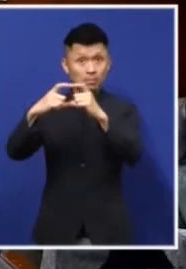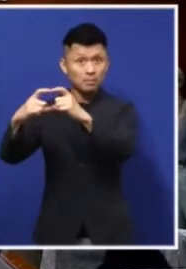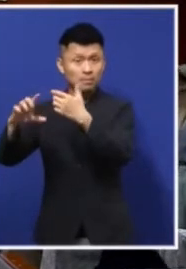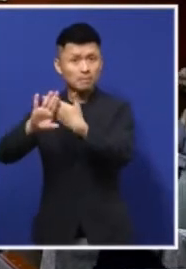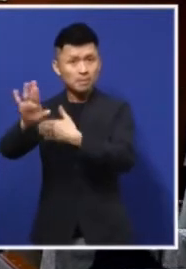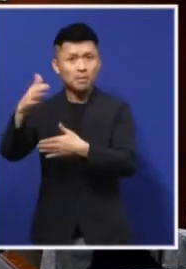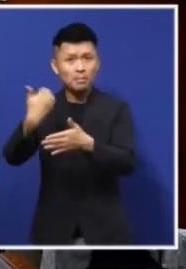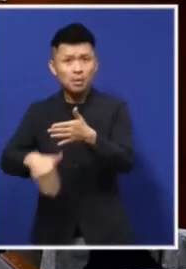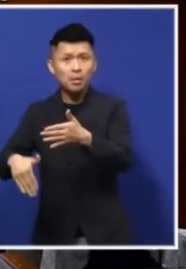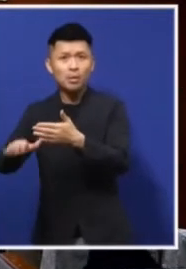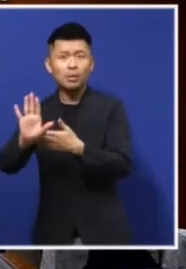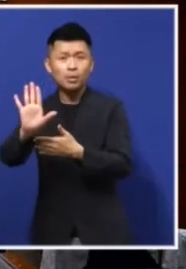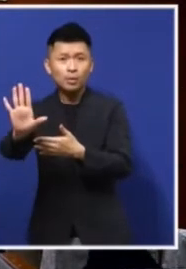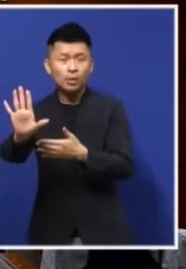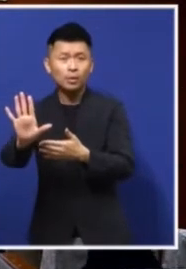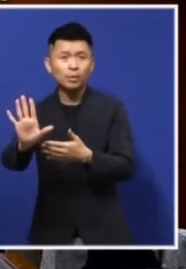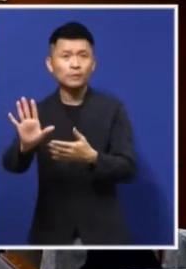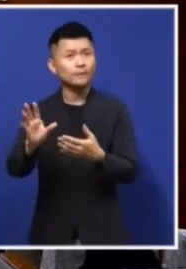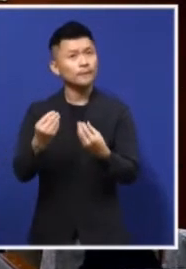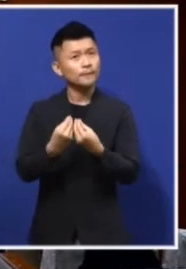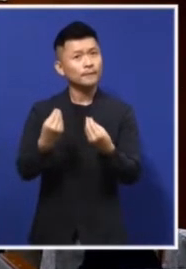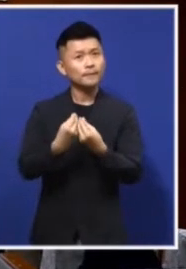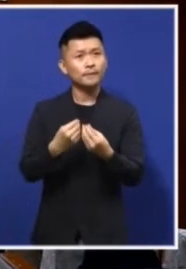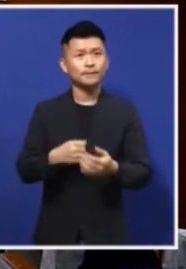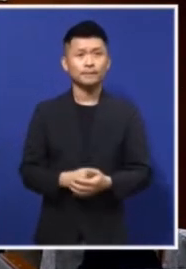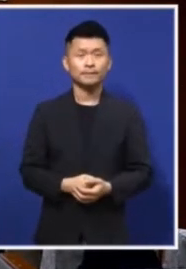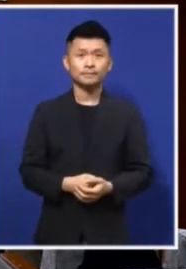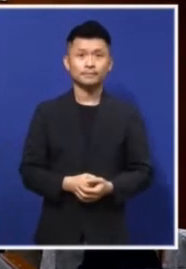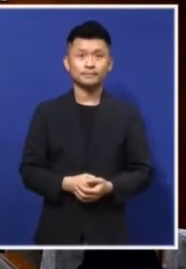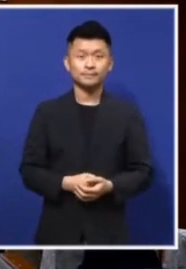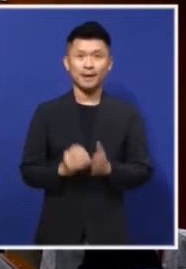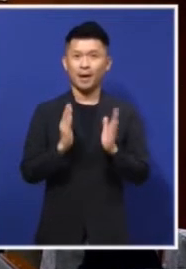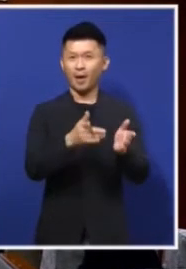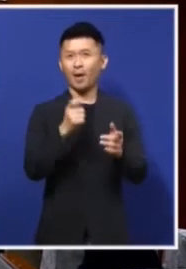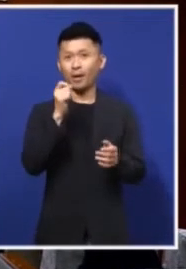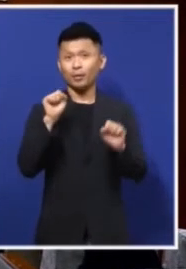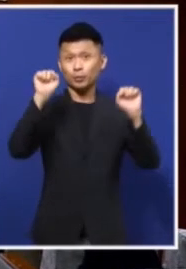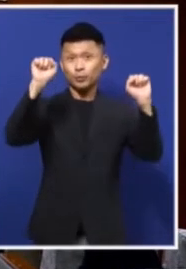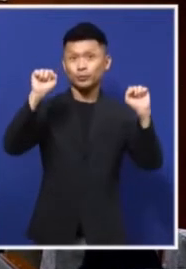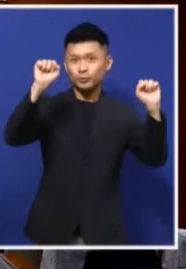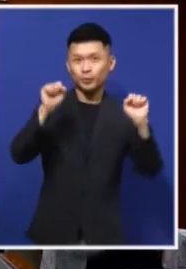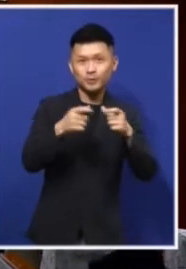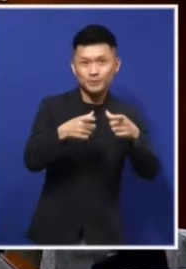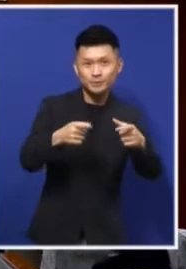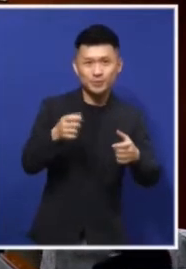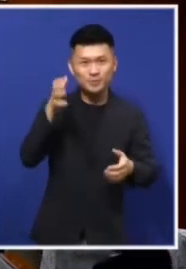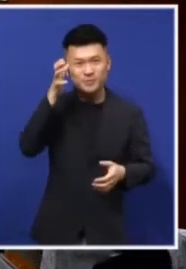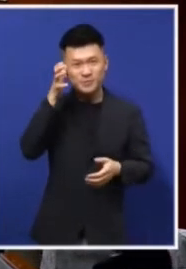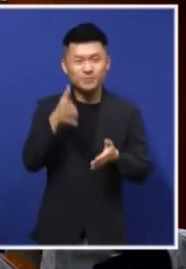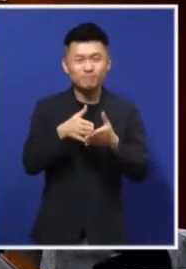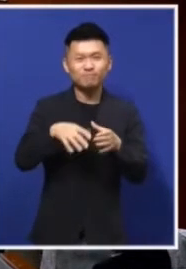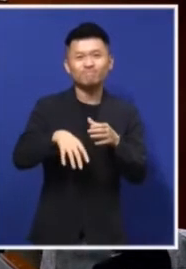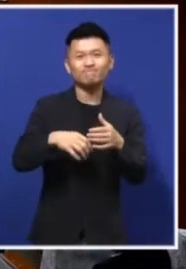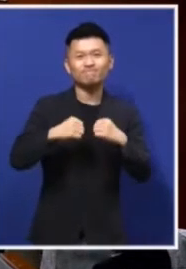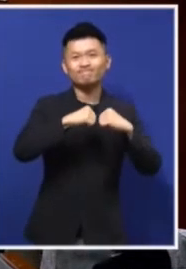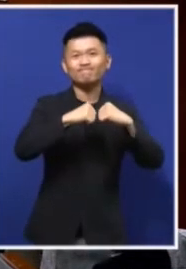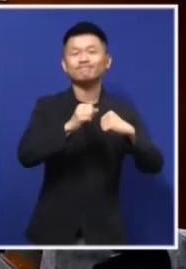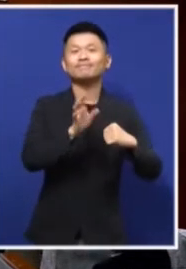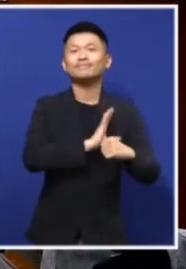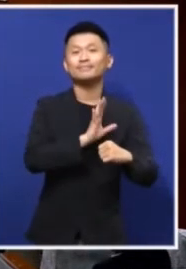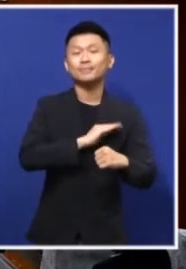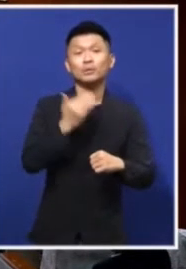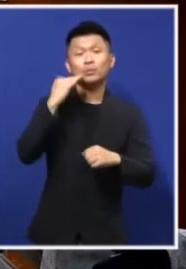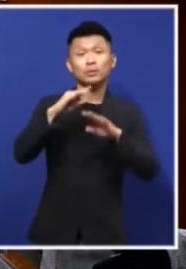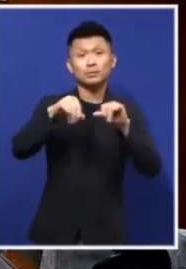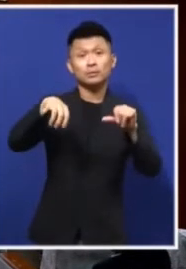其他券的 其他券有剩的话，你不能挑一个大家最喜欢的动资券，也是大家抢破头啊。那如果比如说，地方创